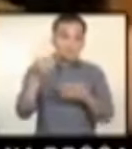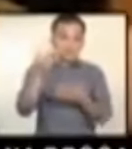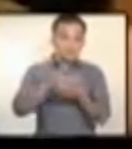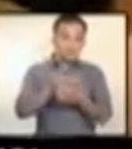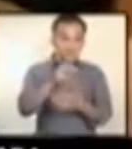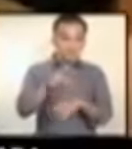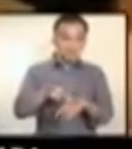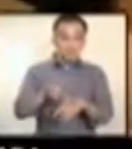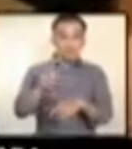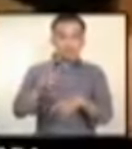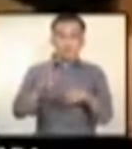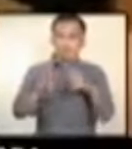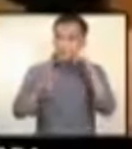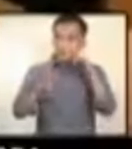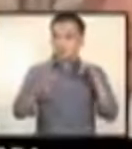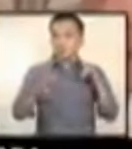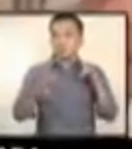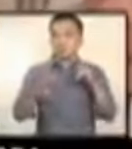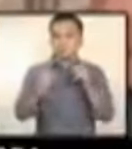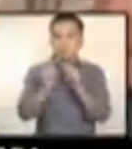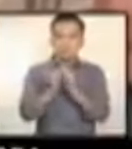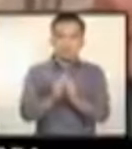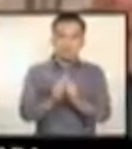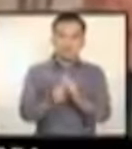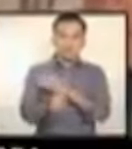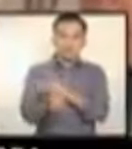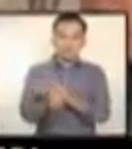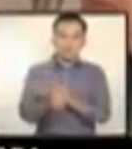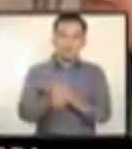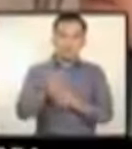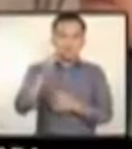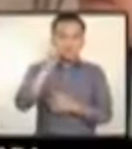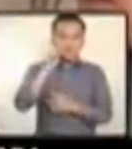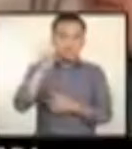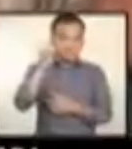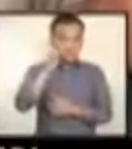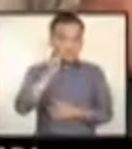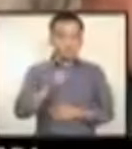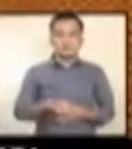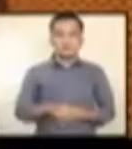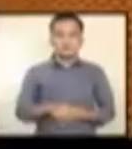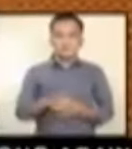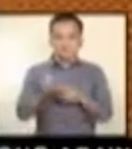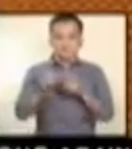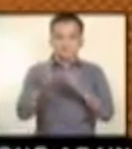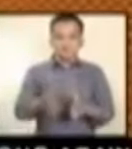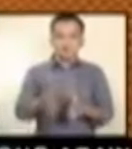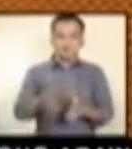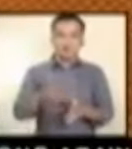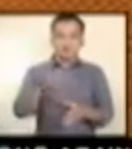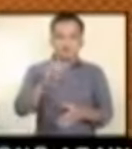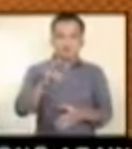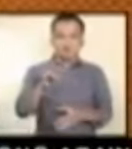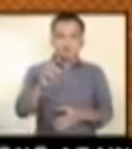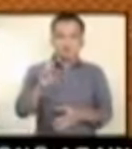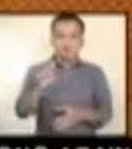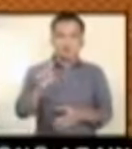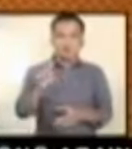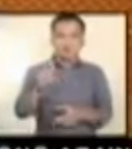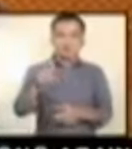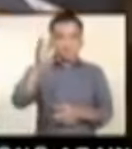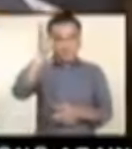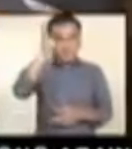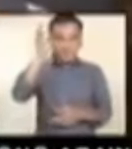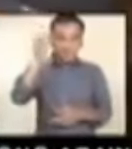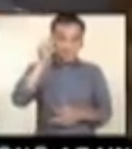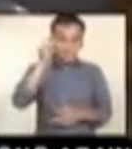pasado alas 4 kahapon, kasama niya ang anak na si Andy Eigenman at direktor sa Marosa na si Brillante